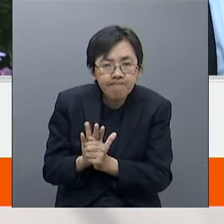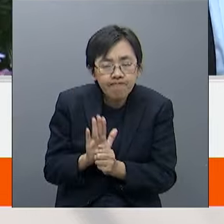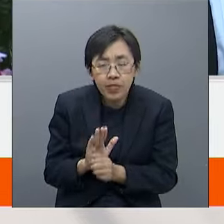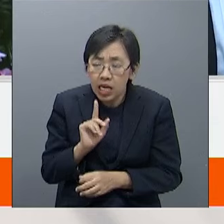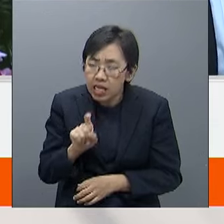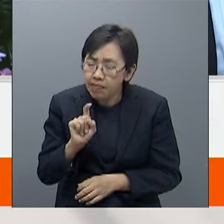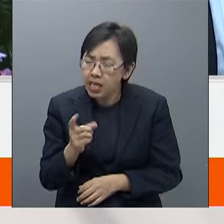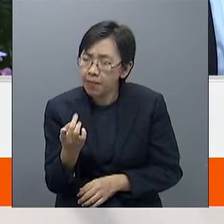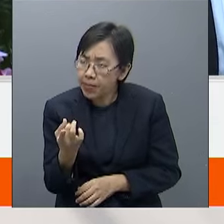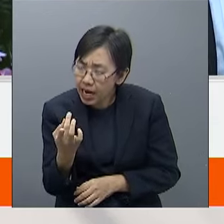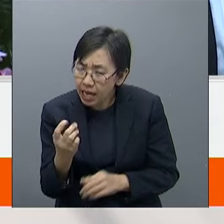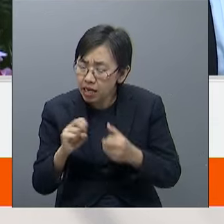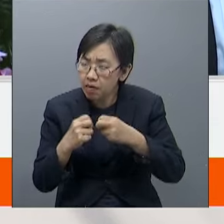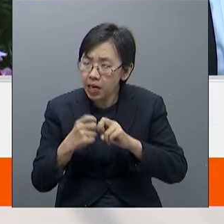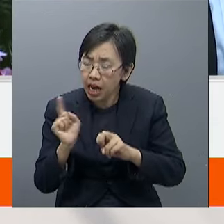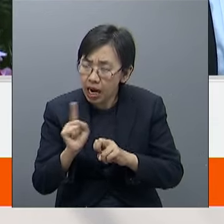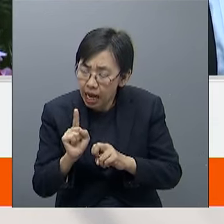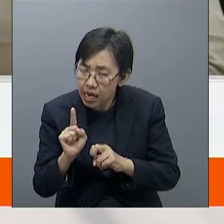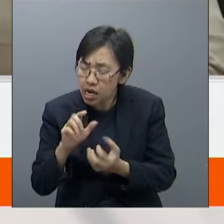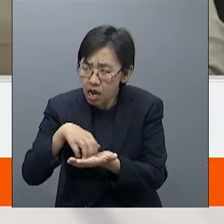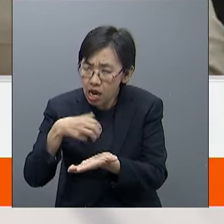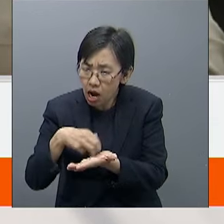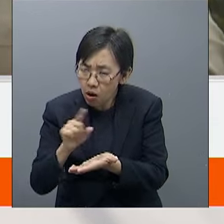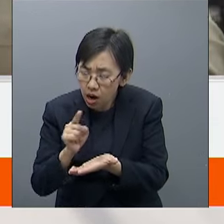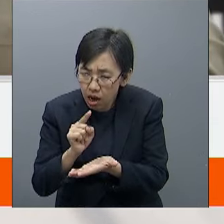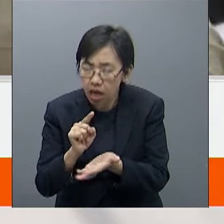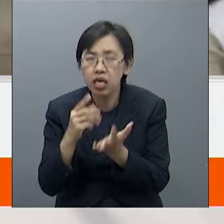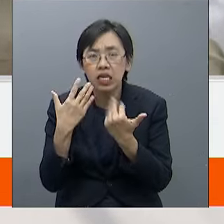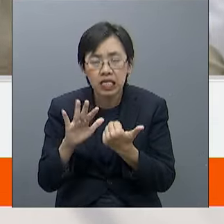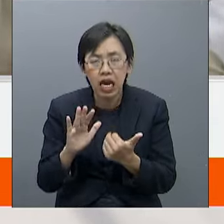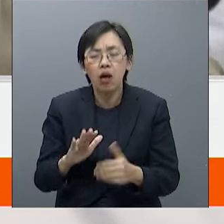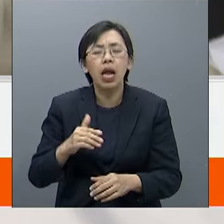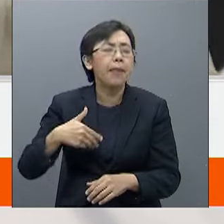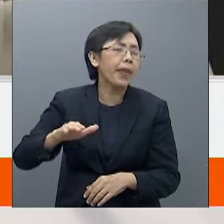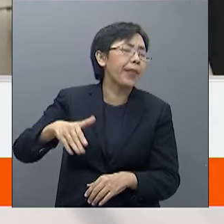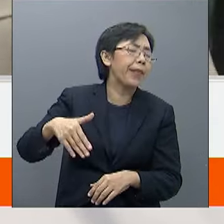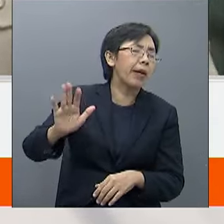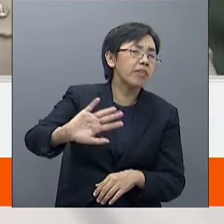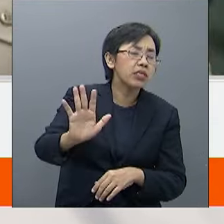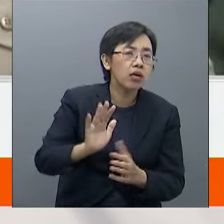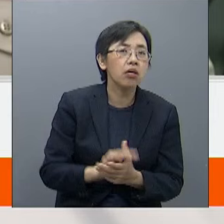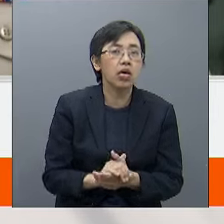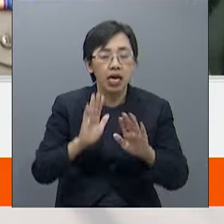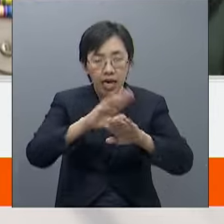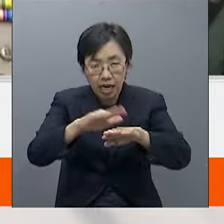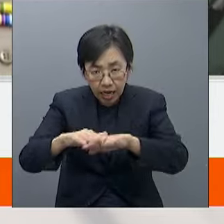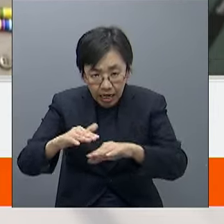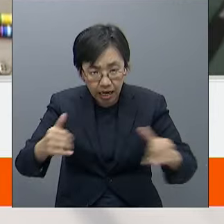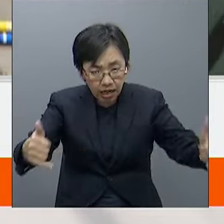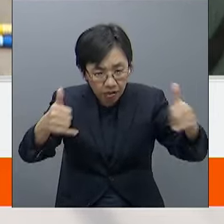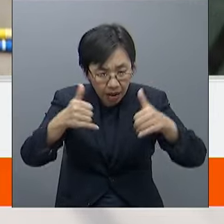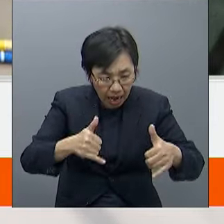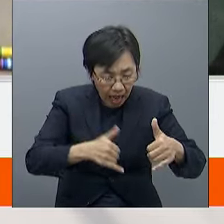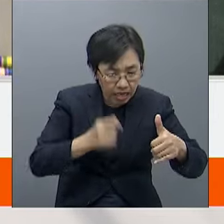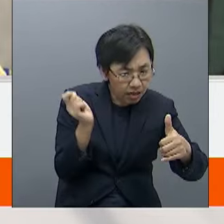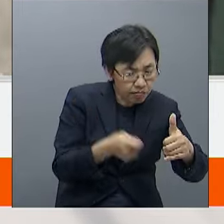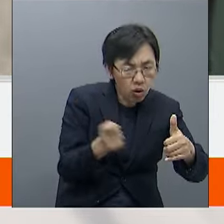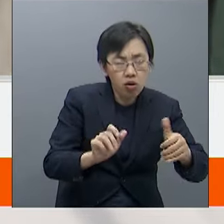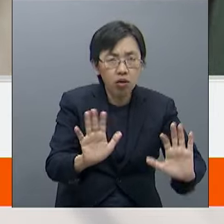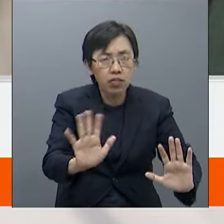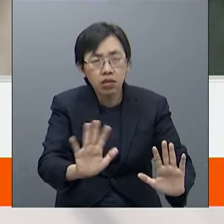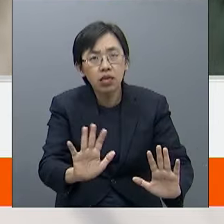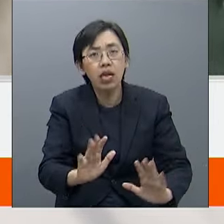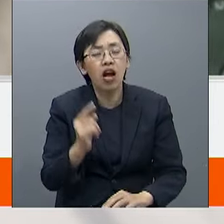ามว่ามันเกิดอะไรขึ้นมันเป็นยังไงก่อนที่จะบอกปัดไปหรือว่าก่อนที่จะเรียกเด็กทั้งคู่มาทำโทษโดยที่เราก็ไม่ได้แ